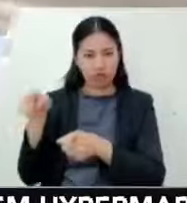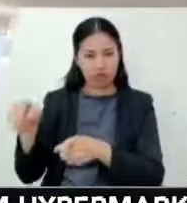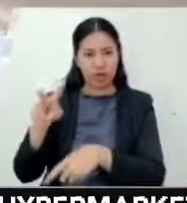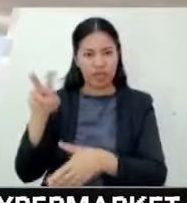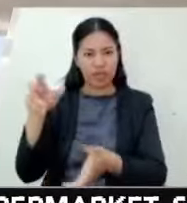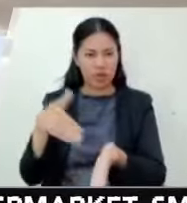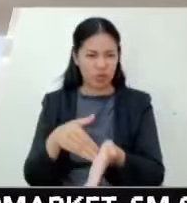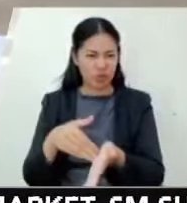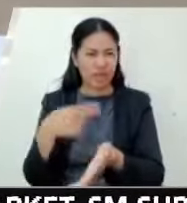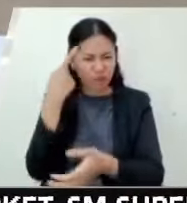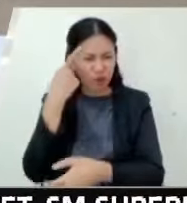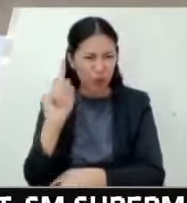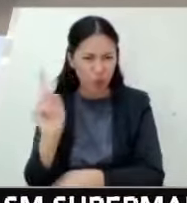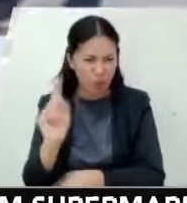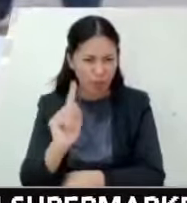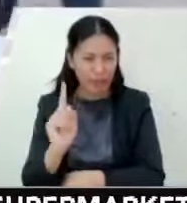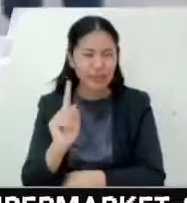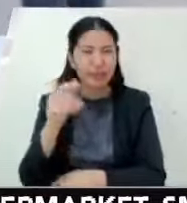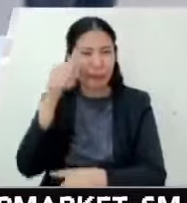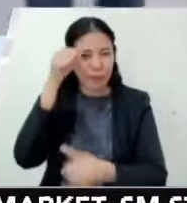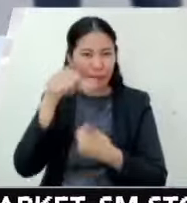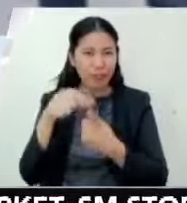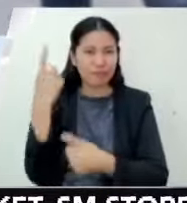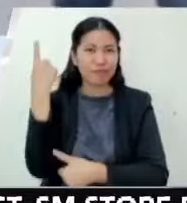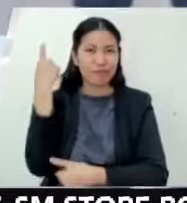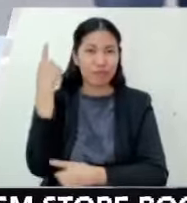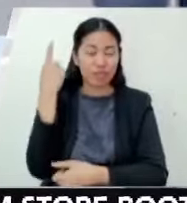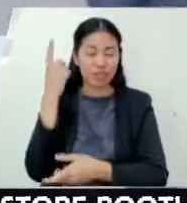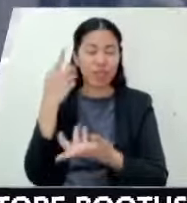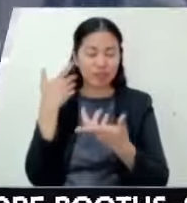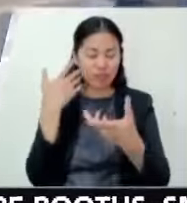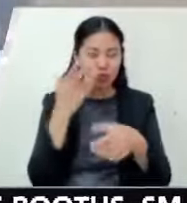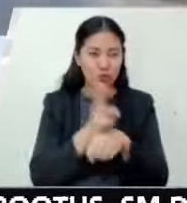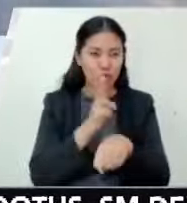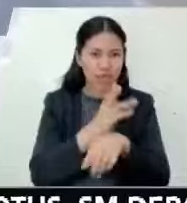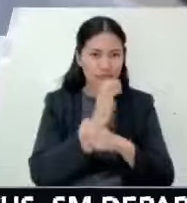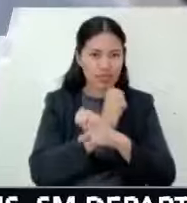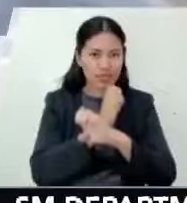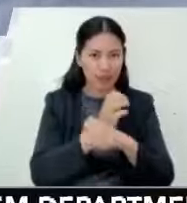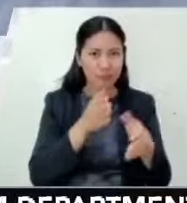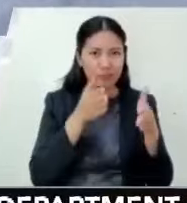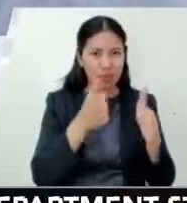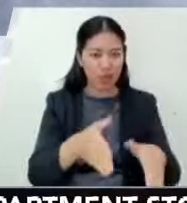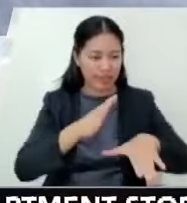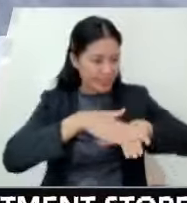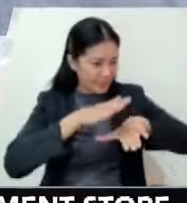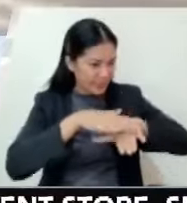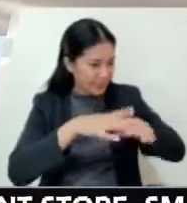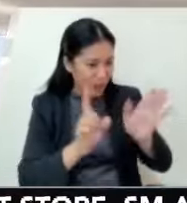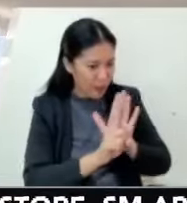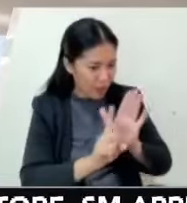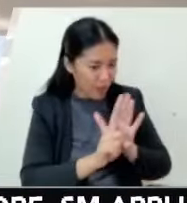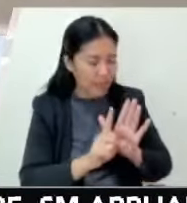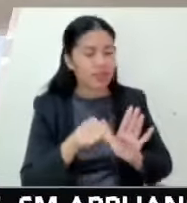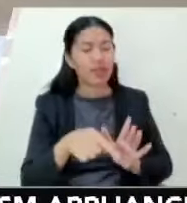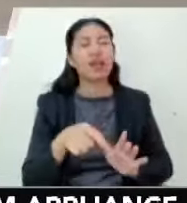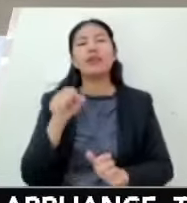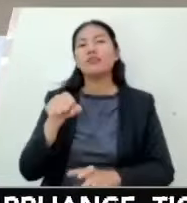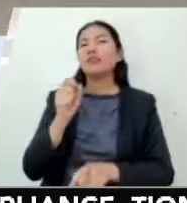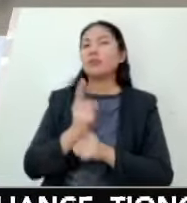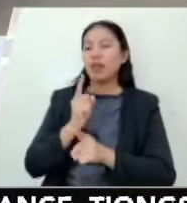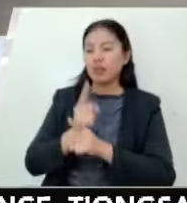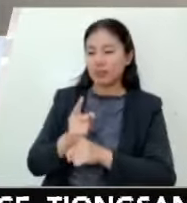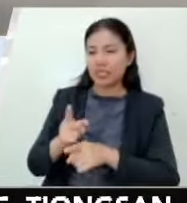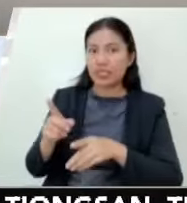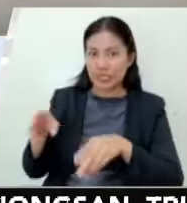nung dumaan ang kanyang convoy sa EDSA busway. Sa panayam naman ng unang balita kay MMDA Acting Chairman Attorney Romando Artes, muli